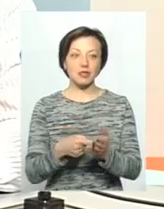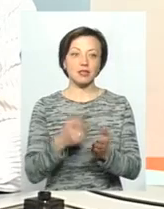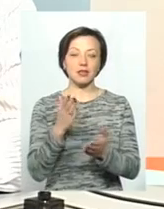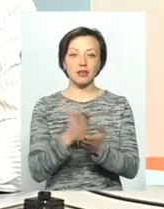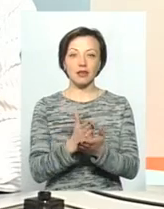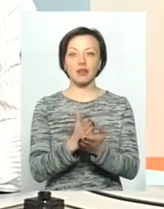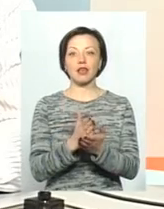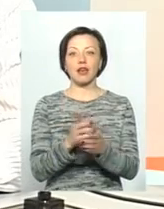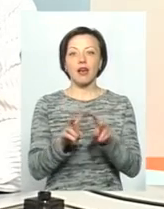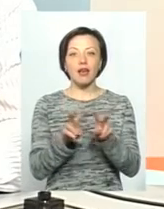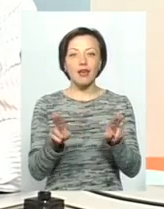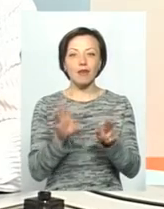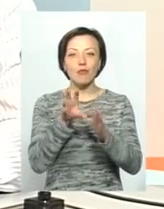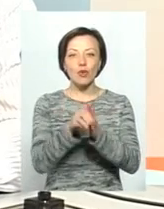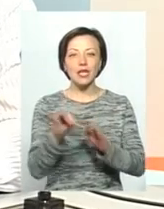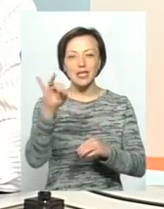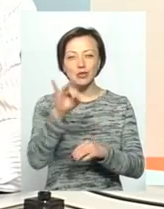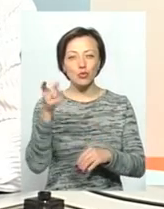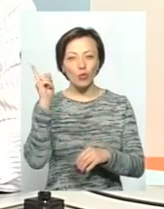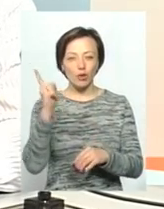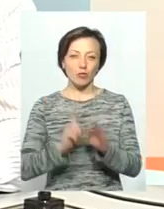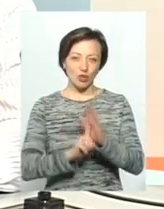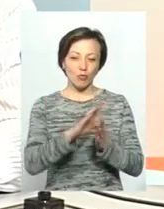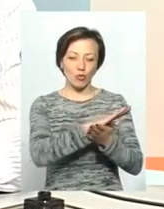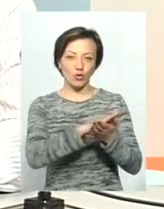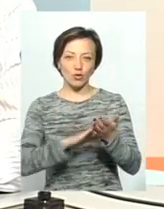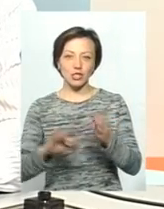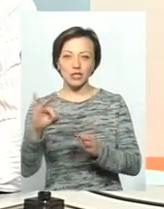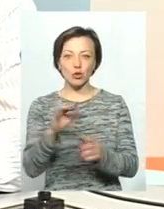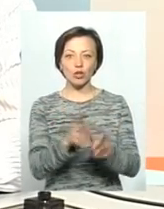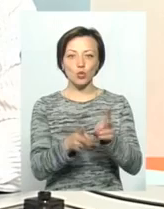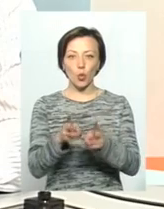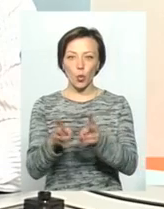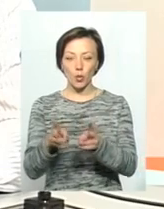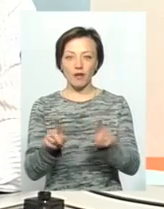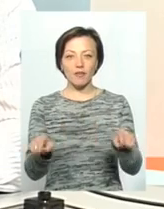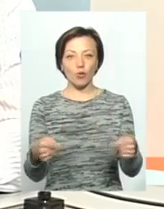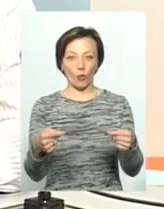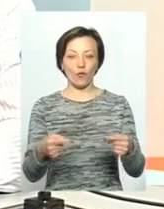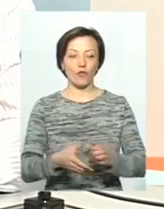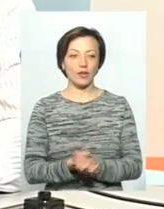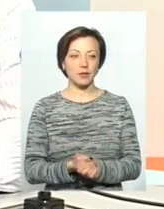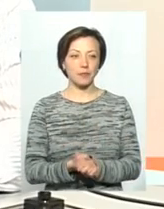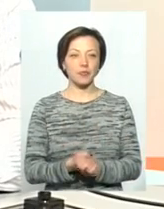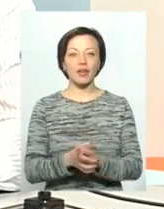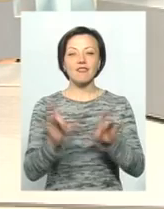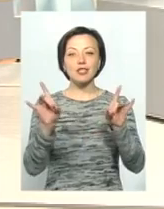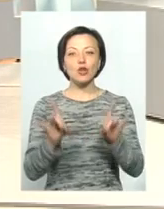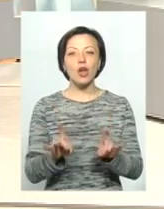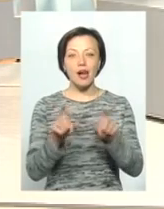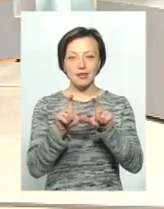подих історії. І ми почали продовжувати вже історичну кухню відновлювати в ресторації